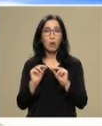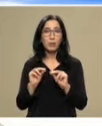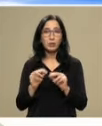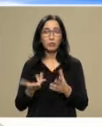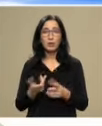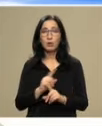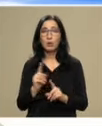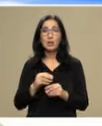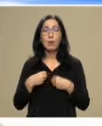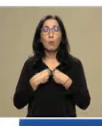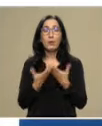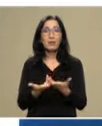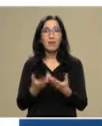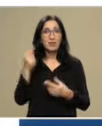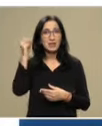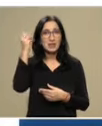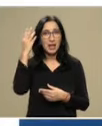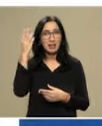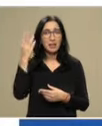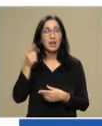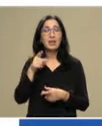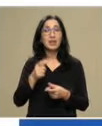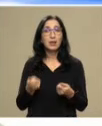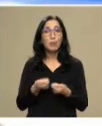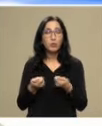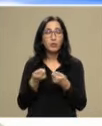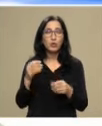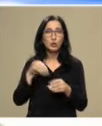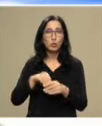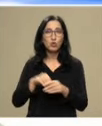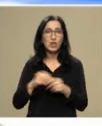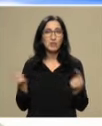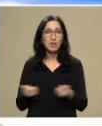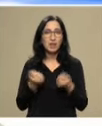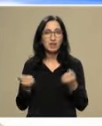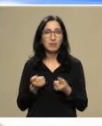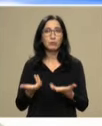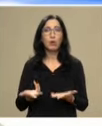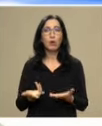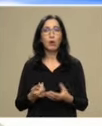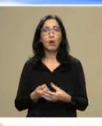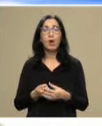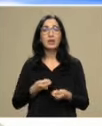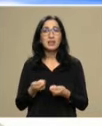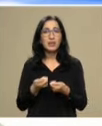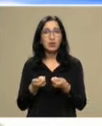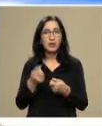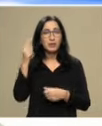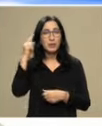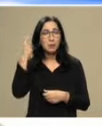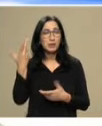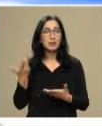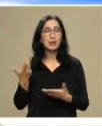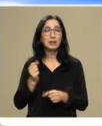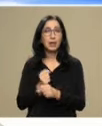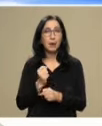само предават знания на своите ученици, те ги мотивират да участват активно в учебния процес, насърчават ги да мислят